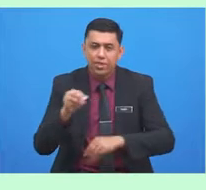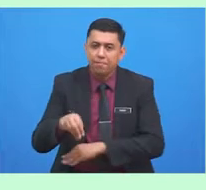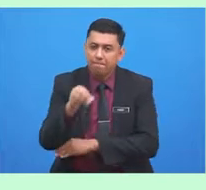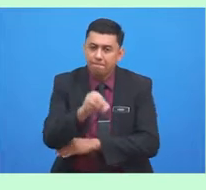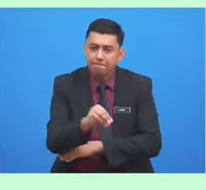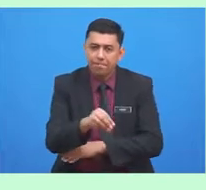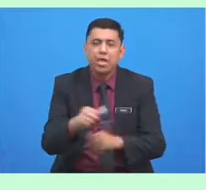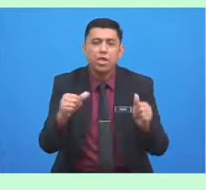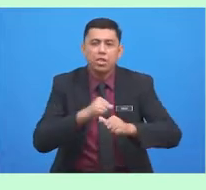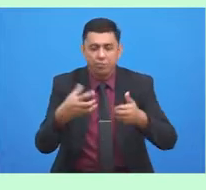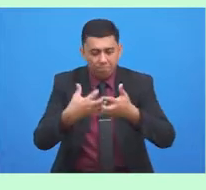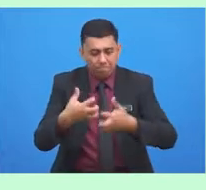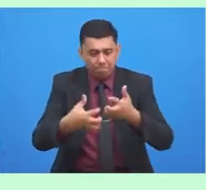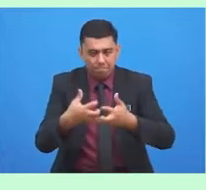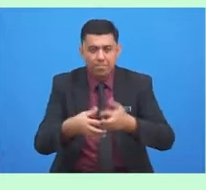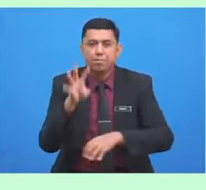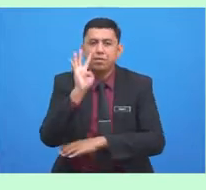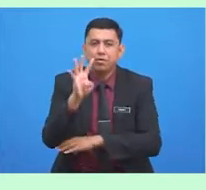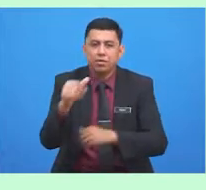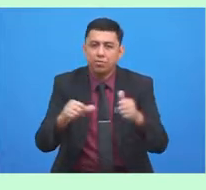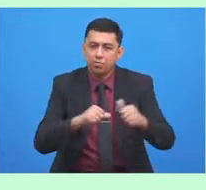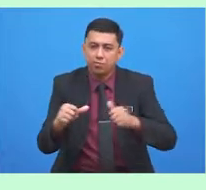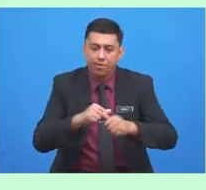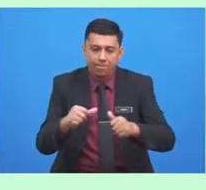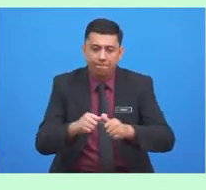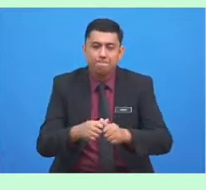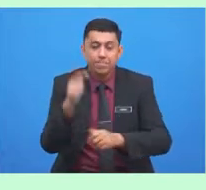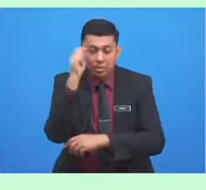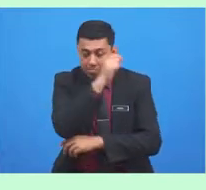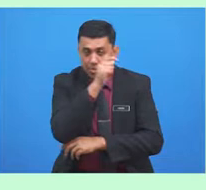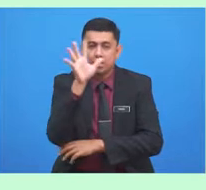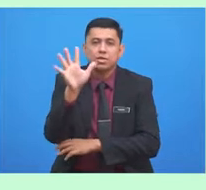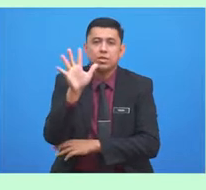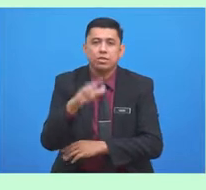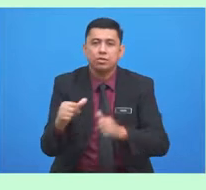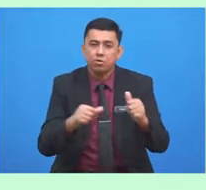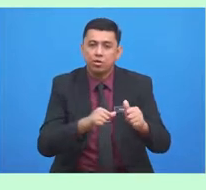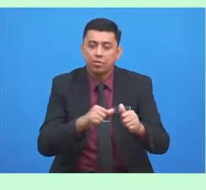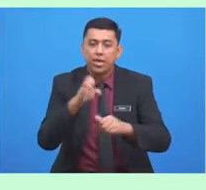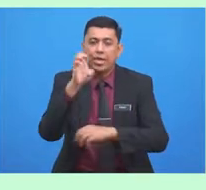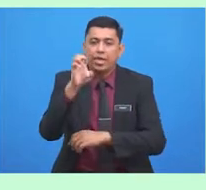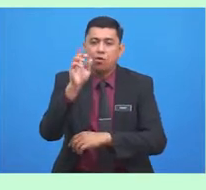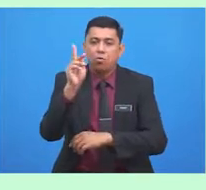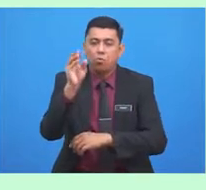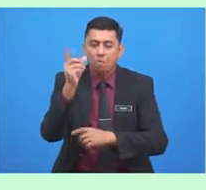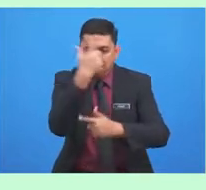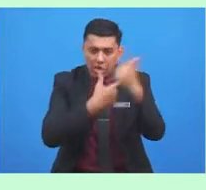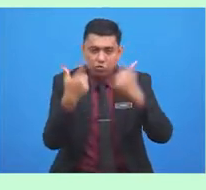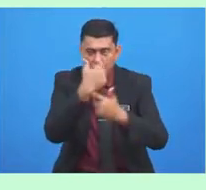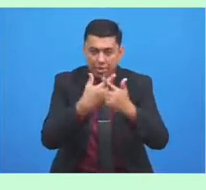aktiviti perindustrian. Keempat, aktiviti penternakan. Kelima, ekor pelancongan.